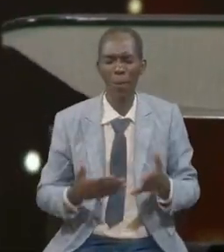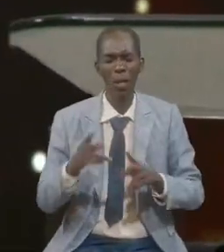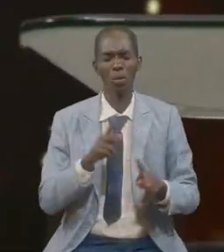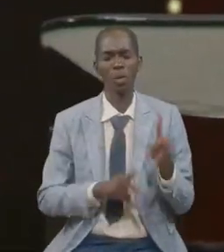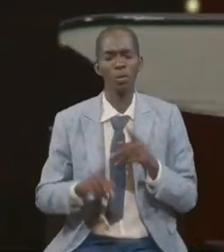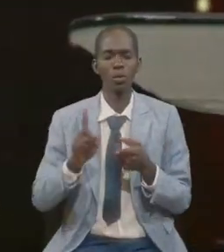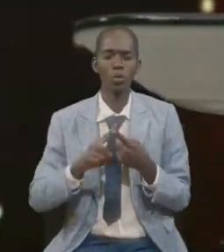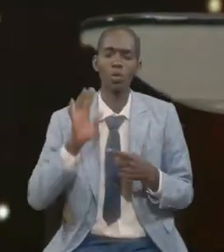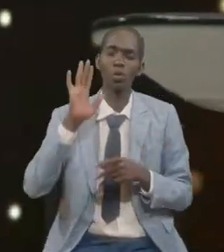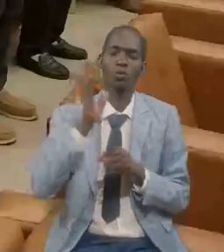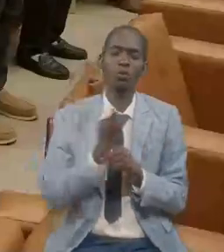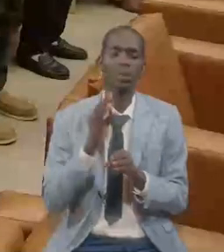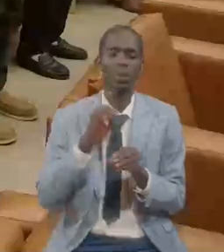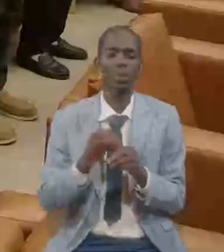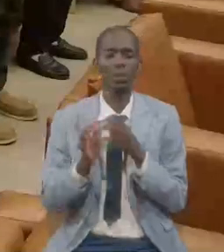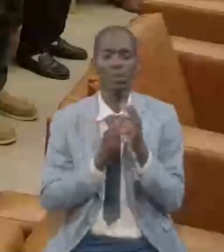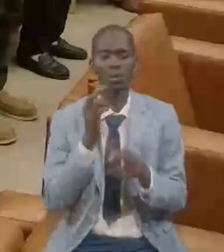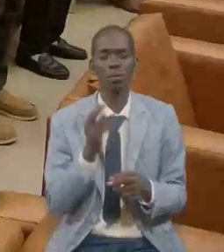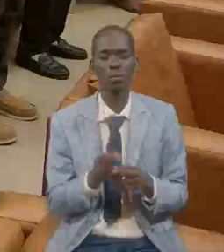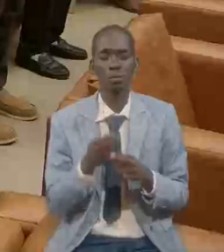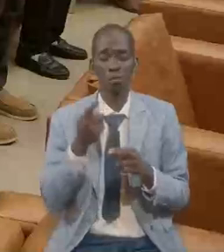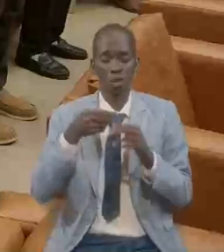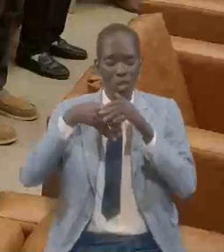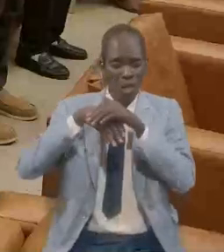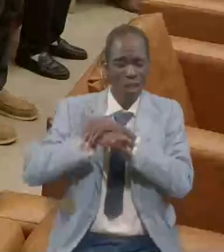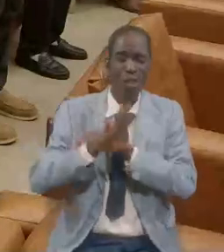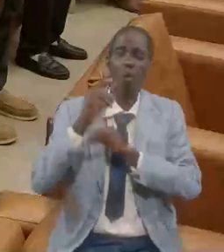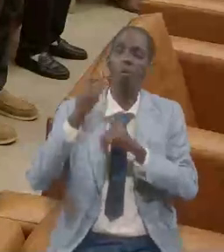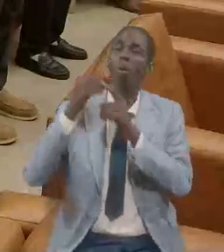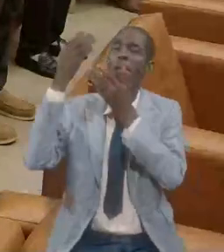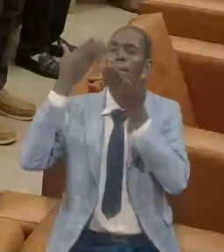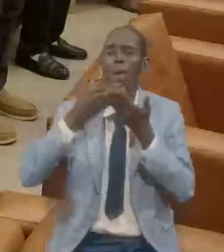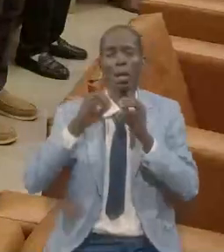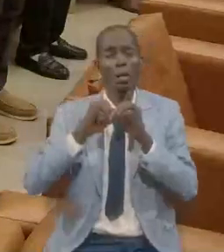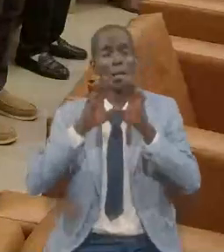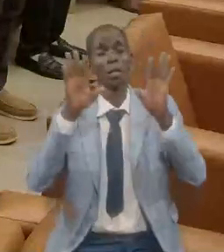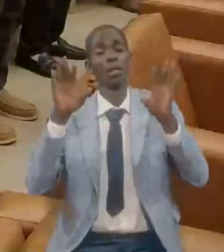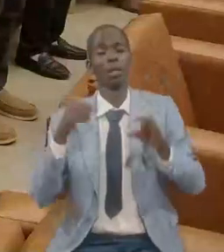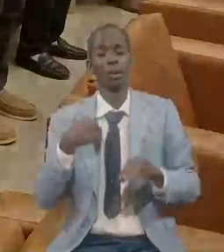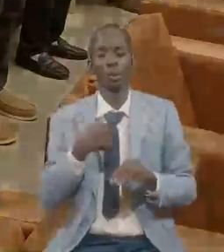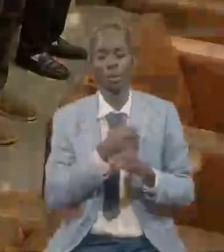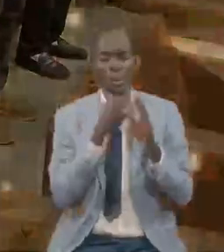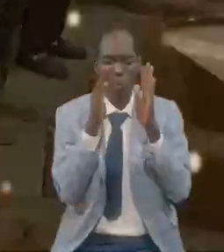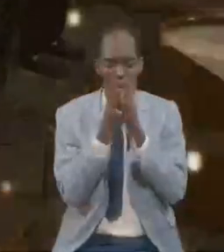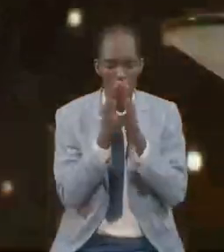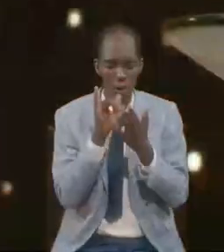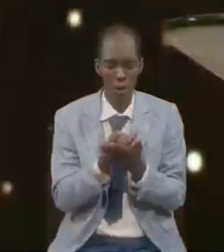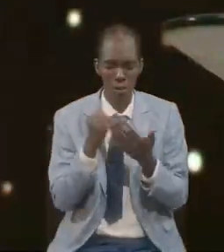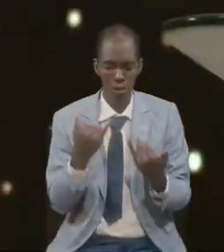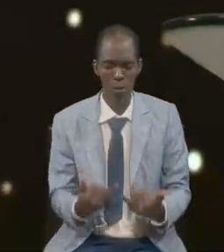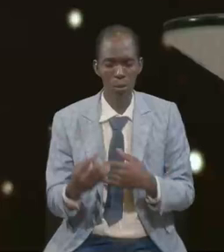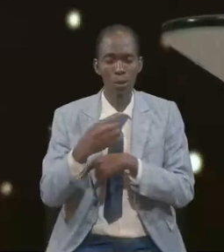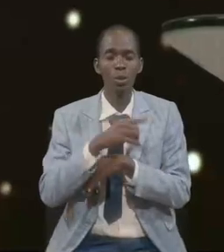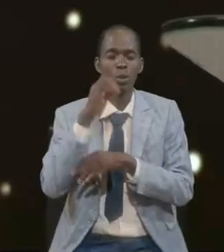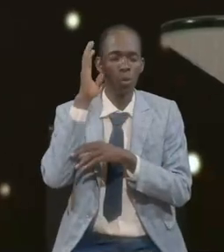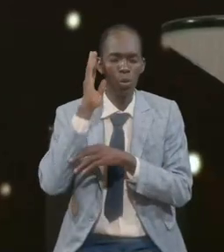foi au nom de Jésus-Christ. La révélation de ta parole est claire. Nous prions qu'aujourd'hui, que tu